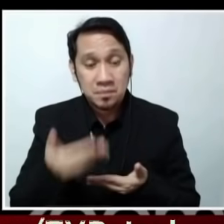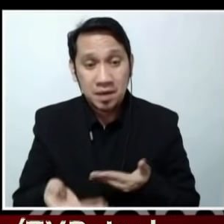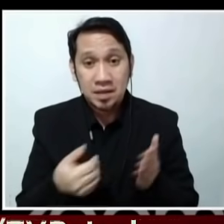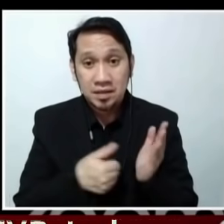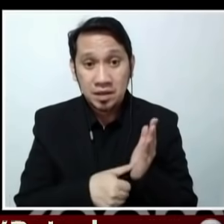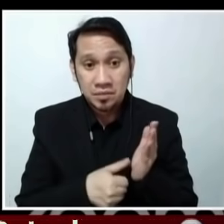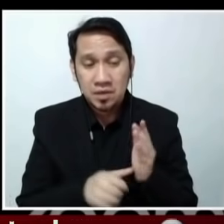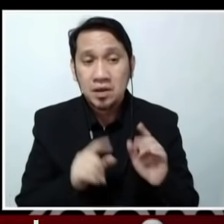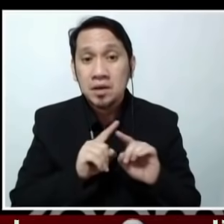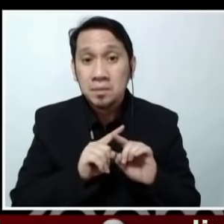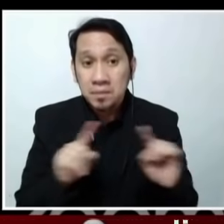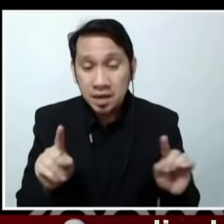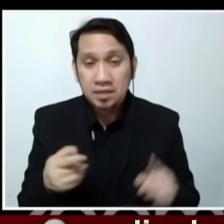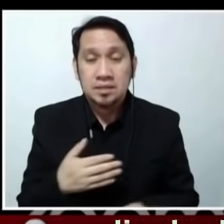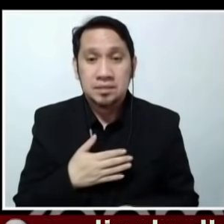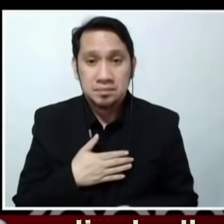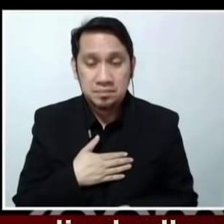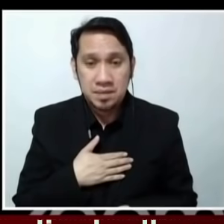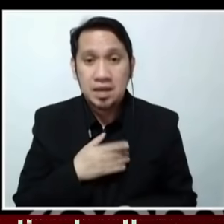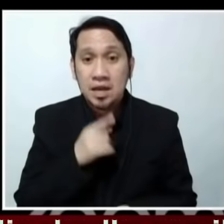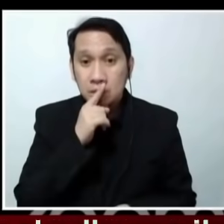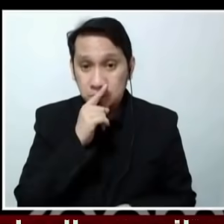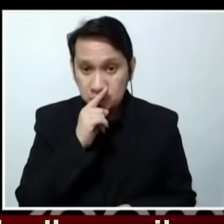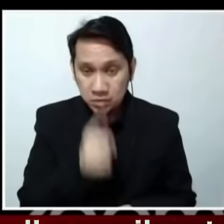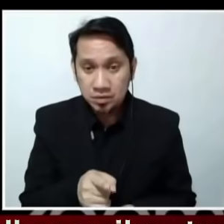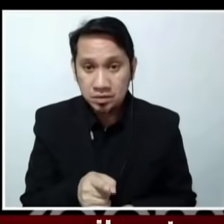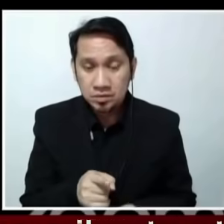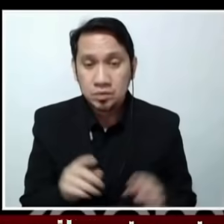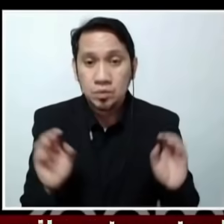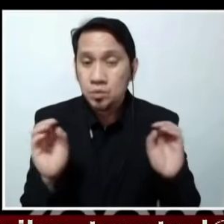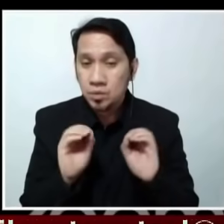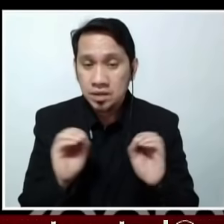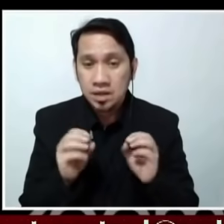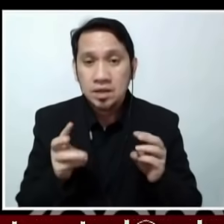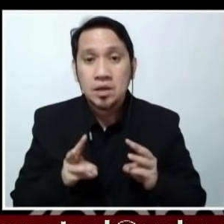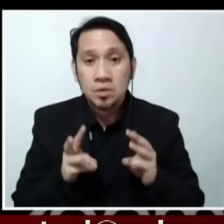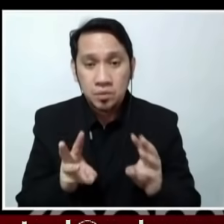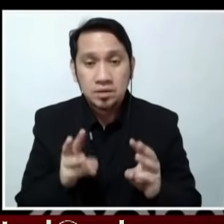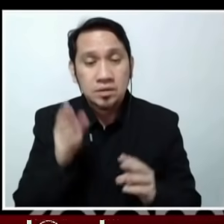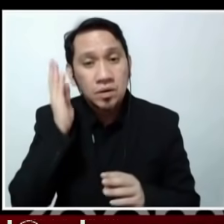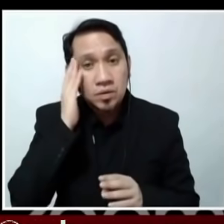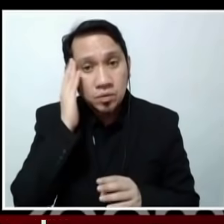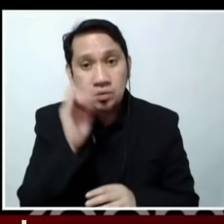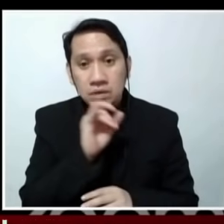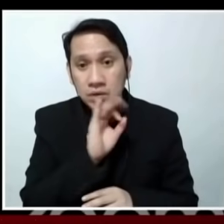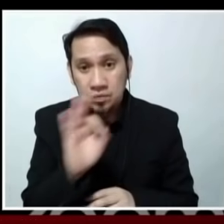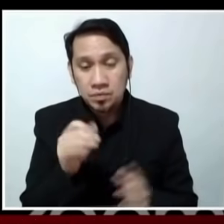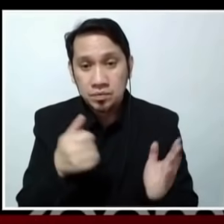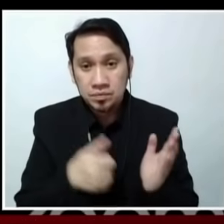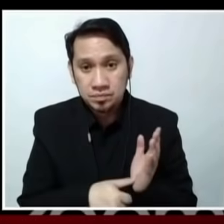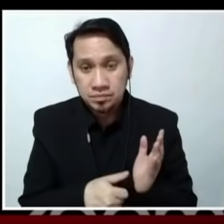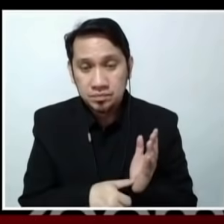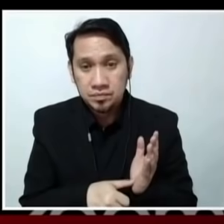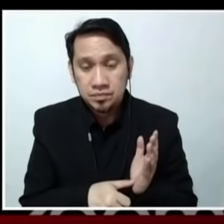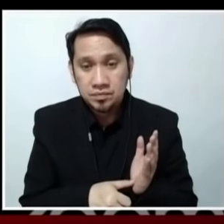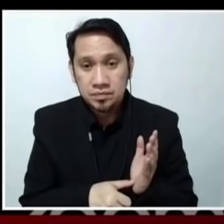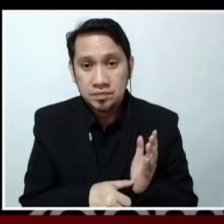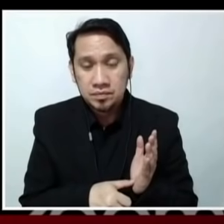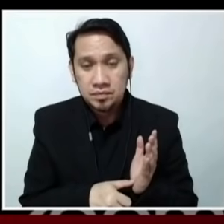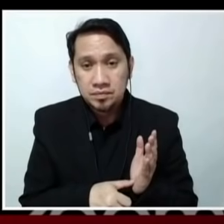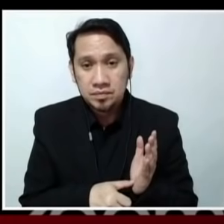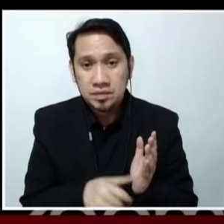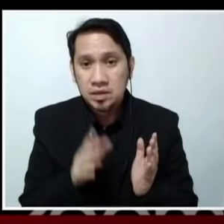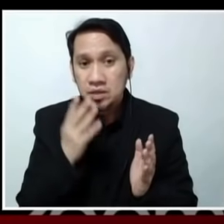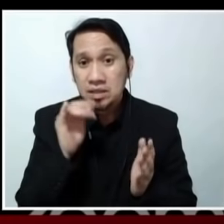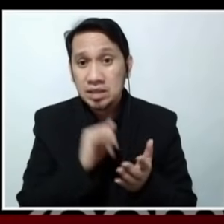assurance ko lang sa lahat, wala silang way na malalaman kung ano yung binoto mo. Kasi yun yung pangtakot